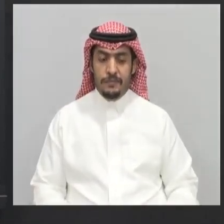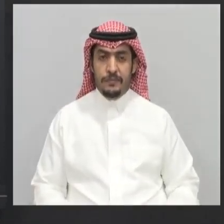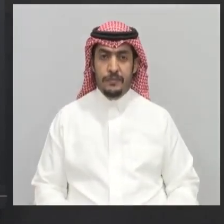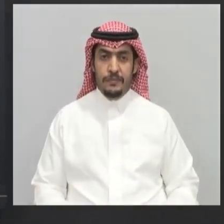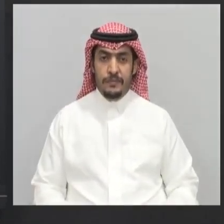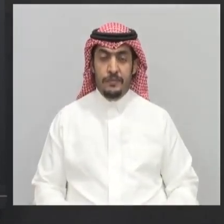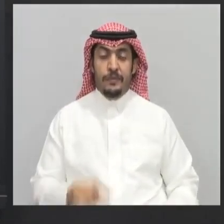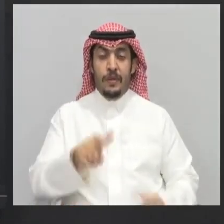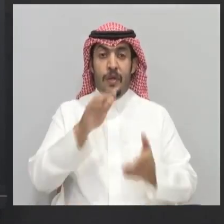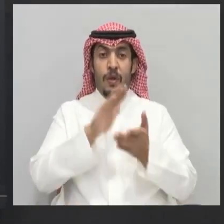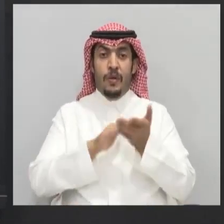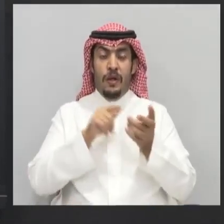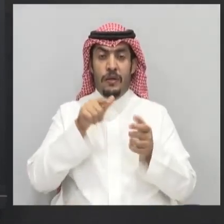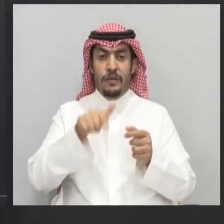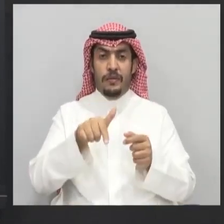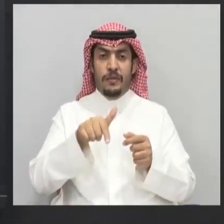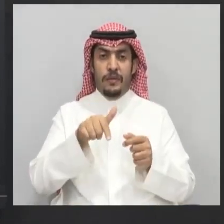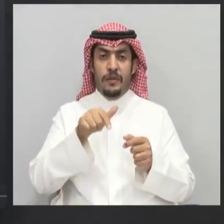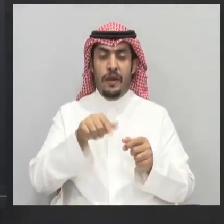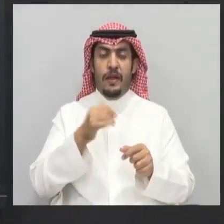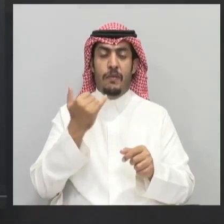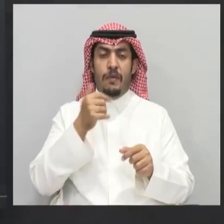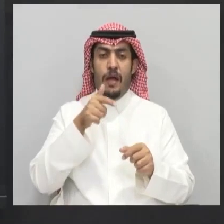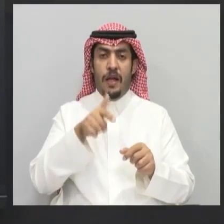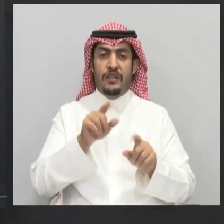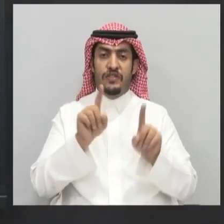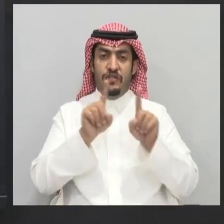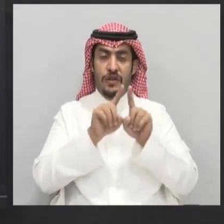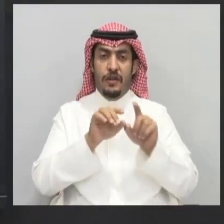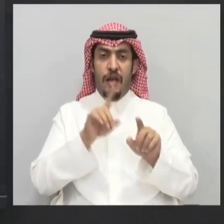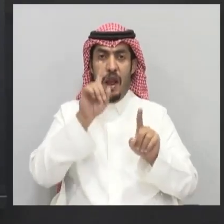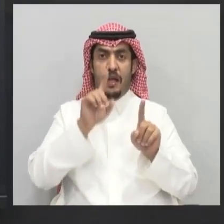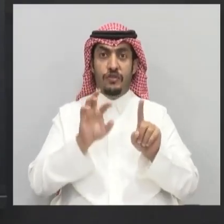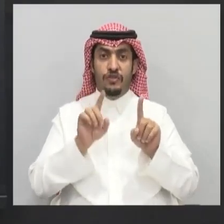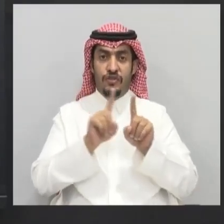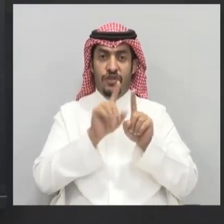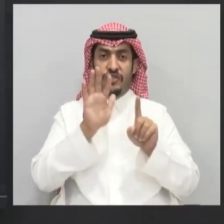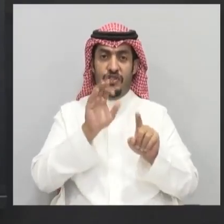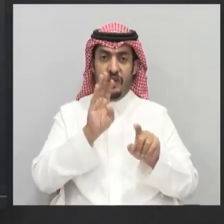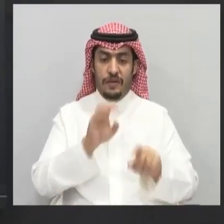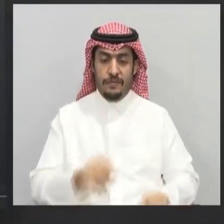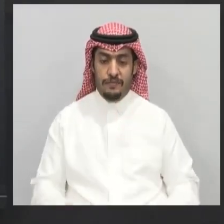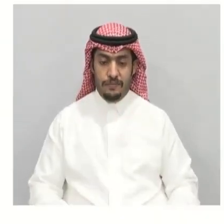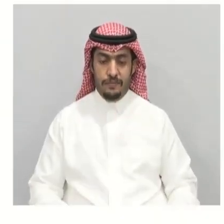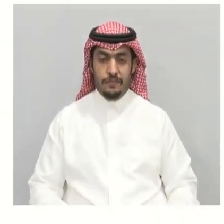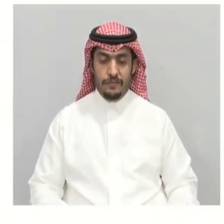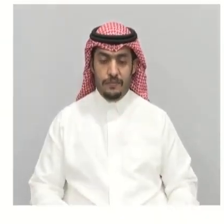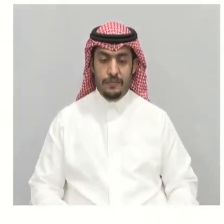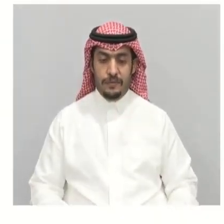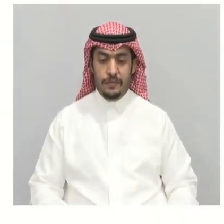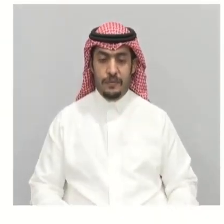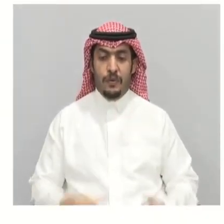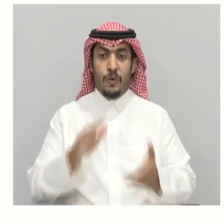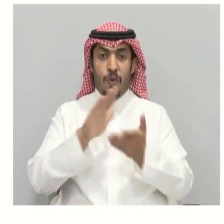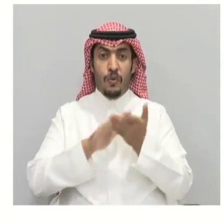بهذا خطوره من هذه هذا الامر وهو الشرك بالله جل جل وعلا خطوره